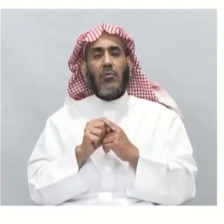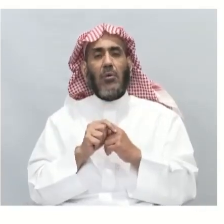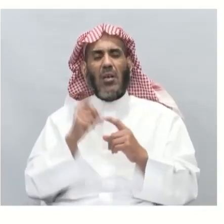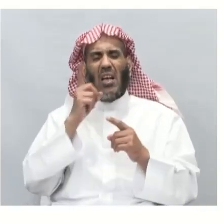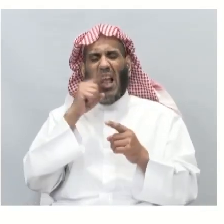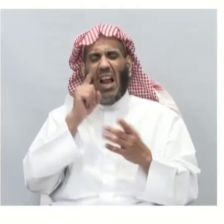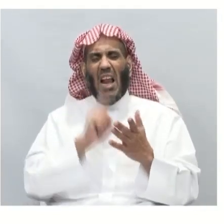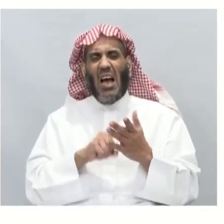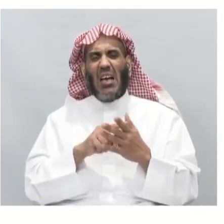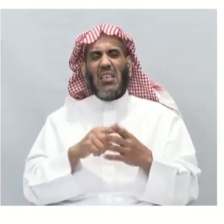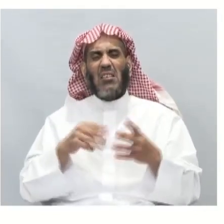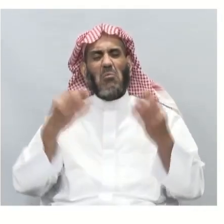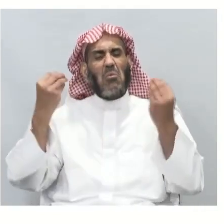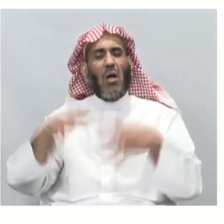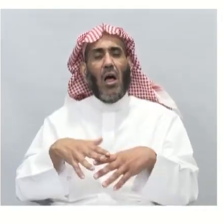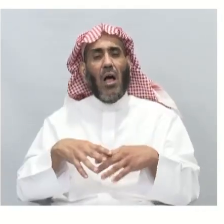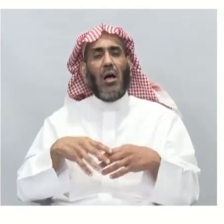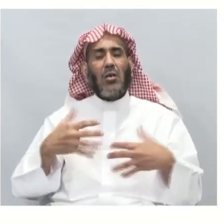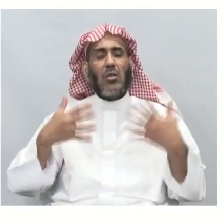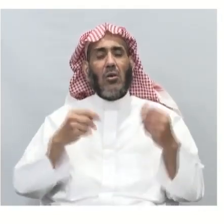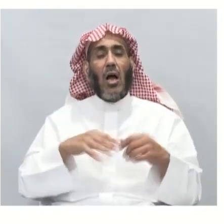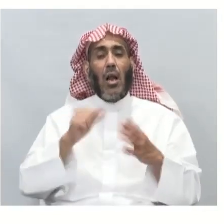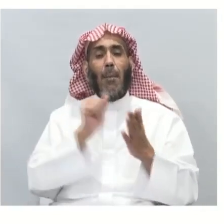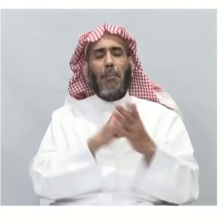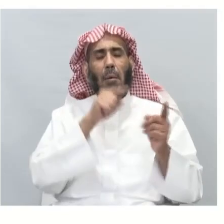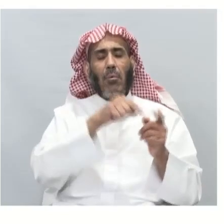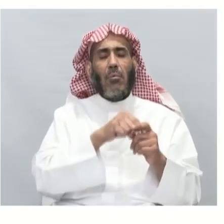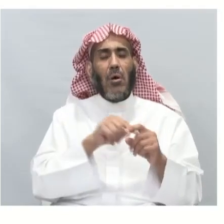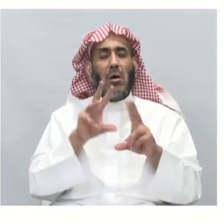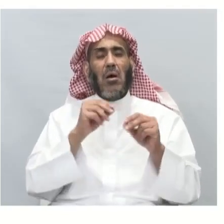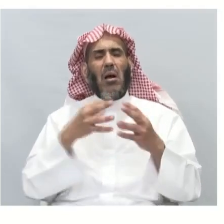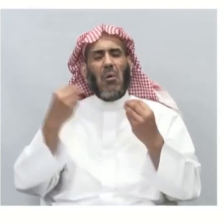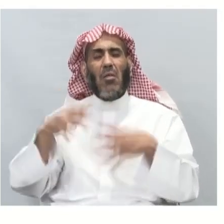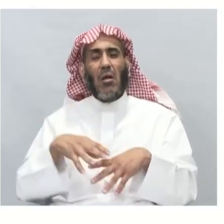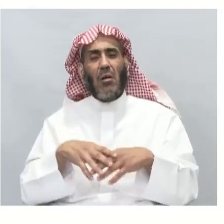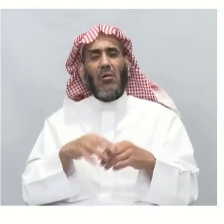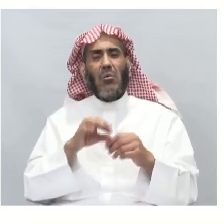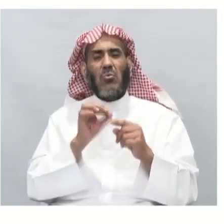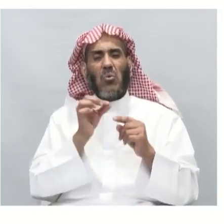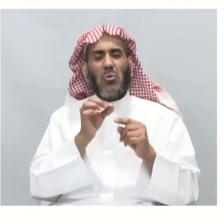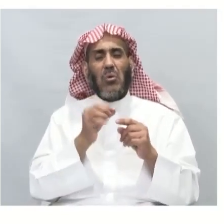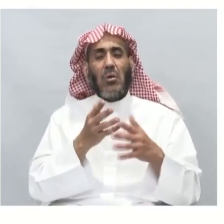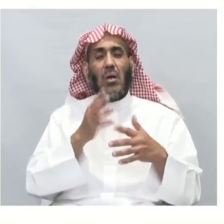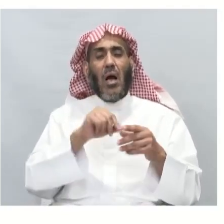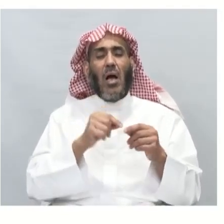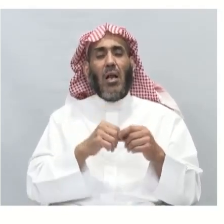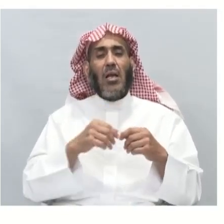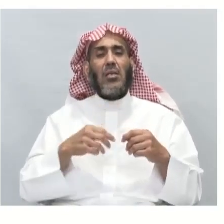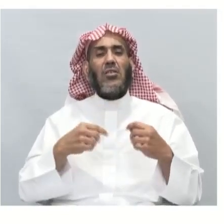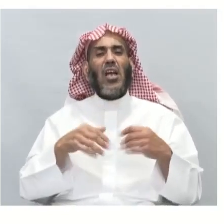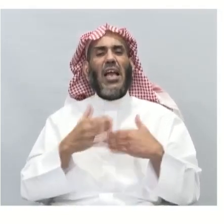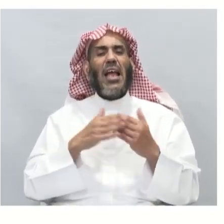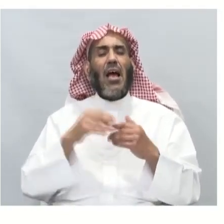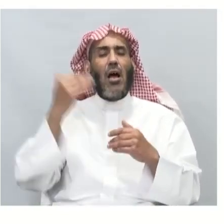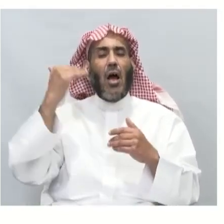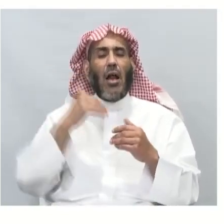لقد ضاع شعري على بابكم كما ضاع در على جاريه كما